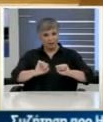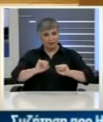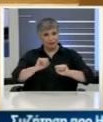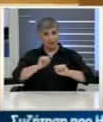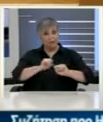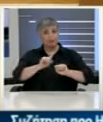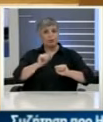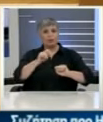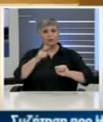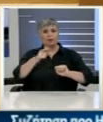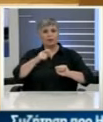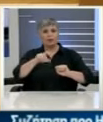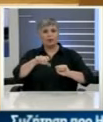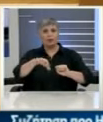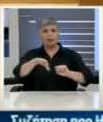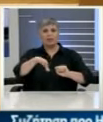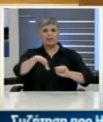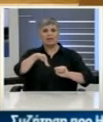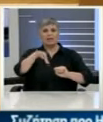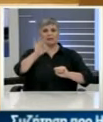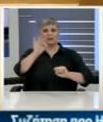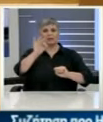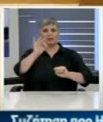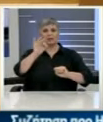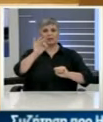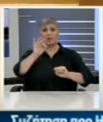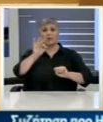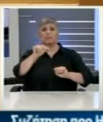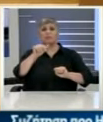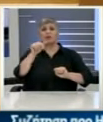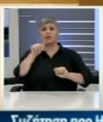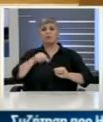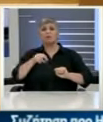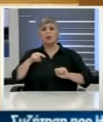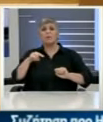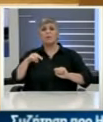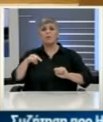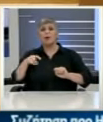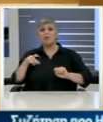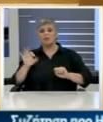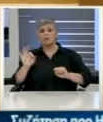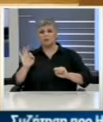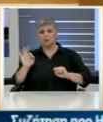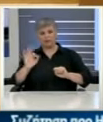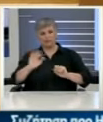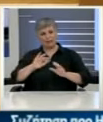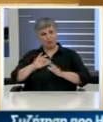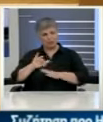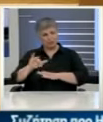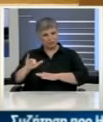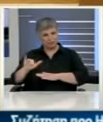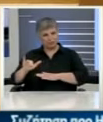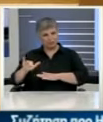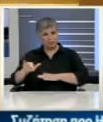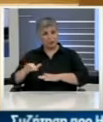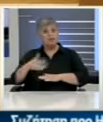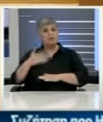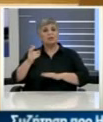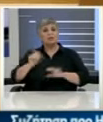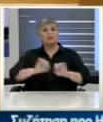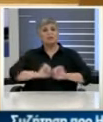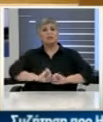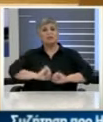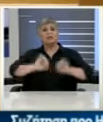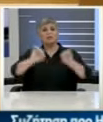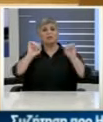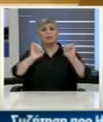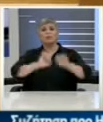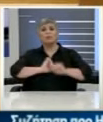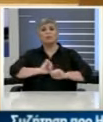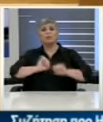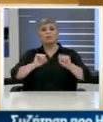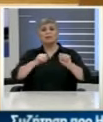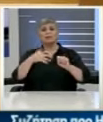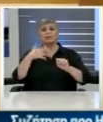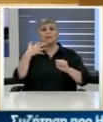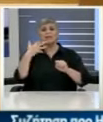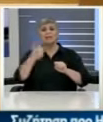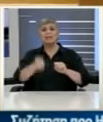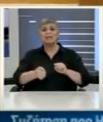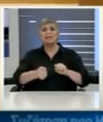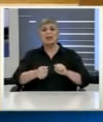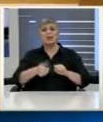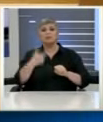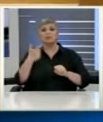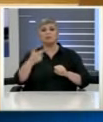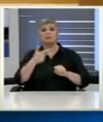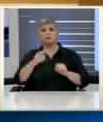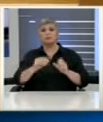τραγική δολοφονία του παύλου φύσα η τρομοκρατία στην ελλάδα είχε προέλευση από τη μήτρα της άκρας